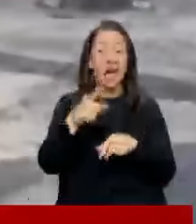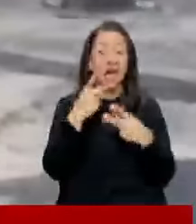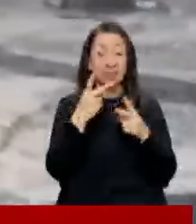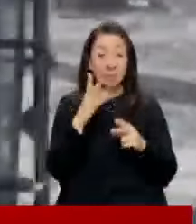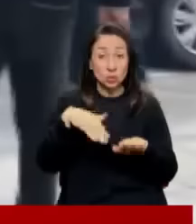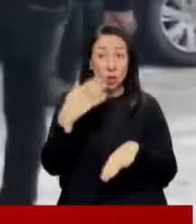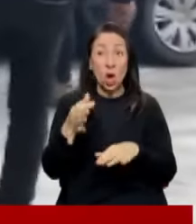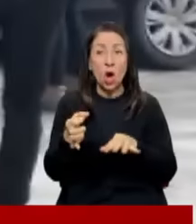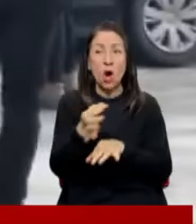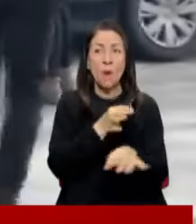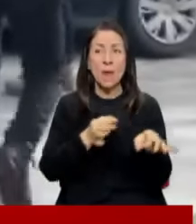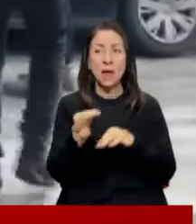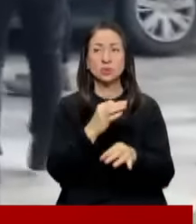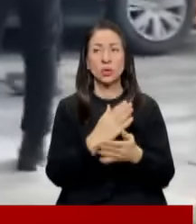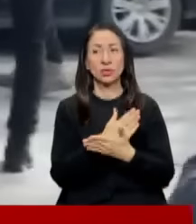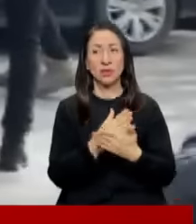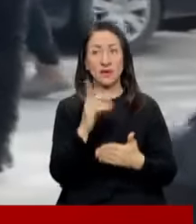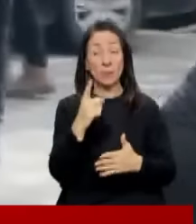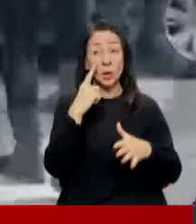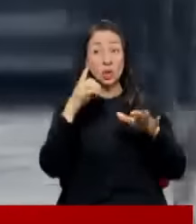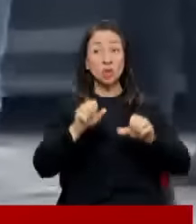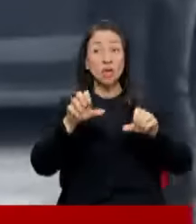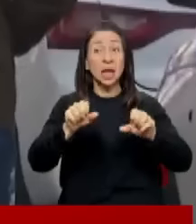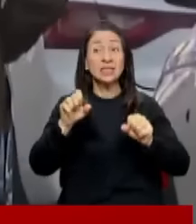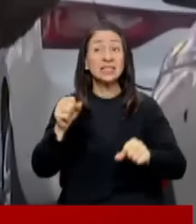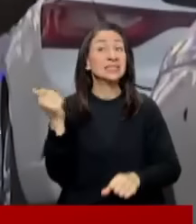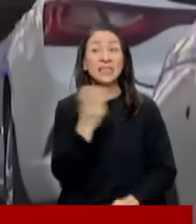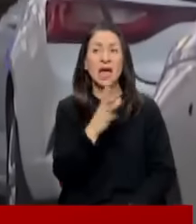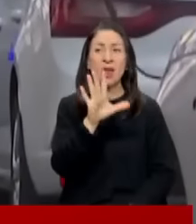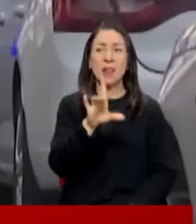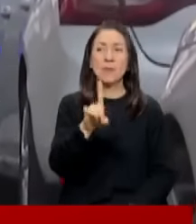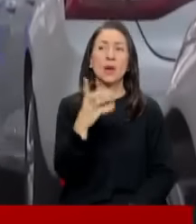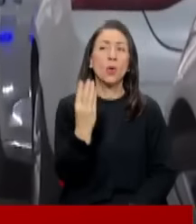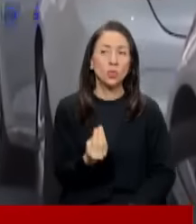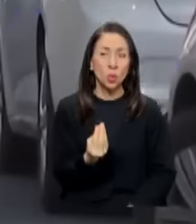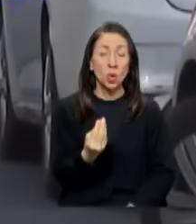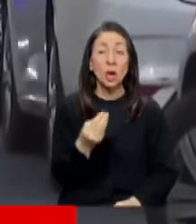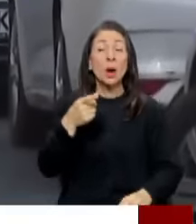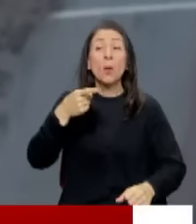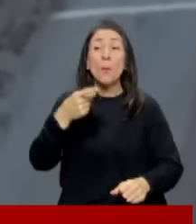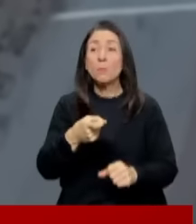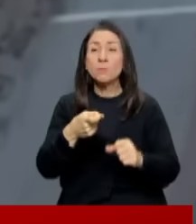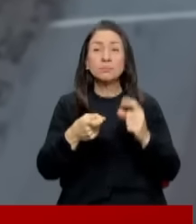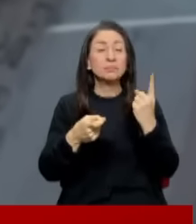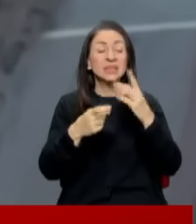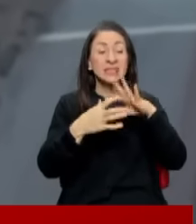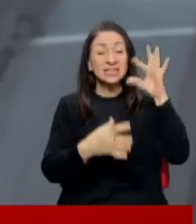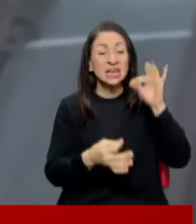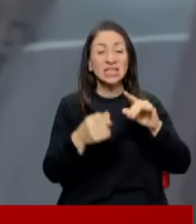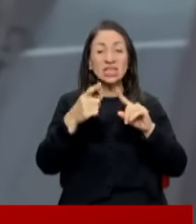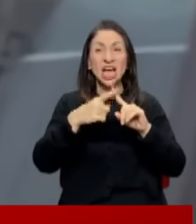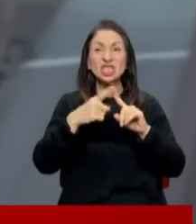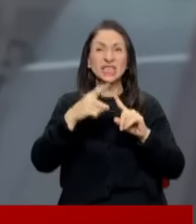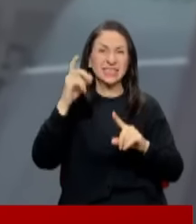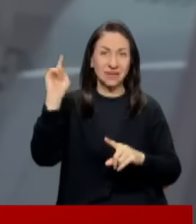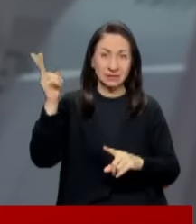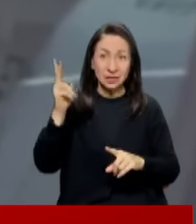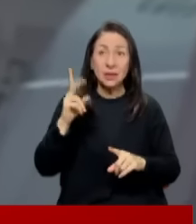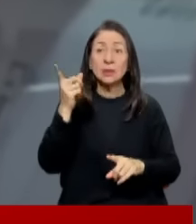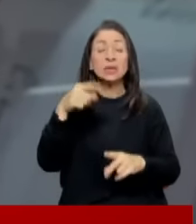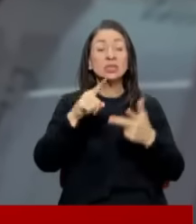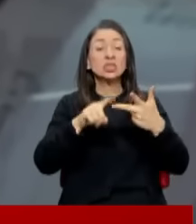sonra da operasyonlar devam etti. Gözaltına alınanların sayısı 51'e yükseldi. Tetiği çekenlerden birinin Tacikistanlı, diğerinin